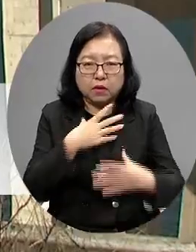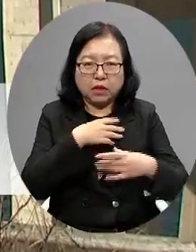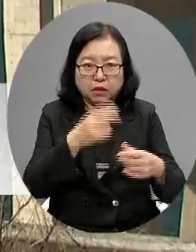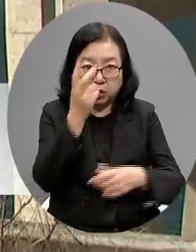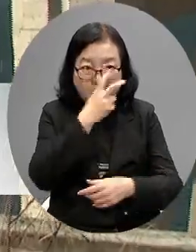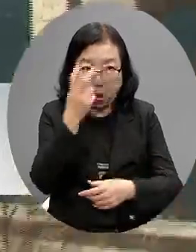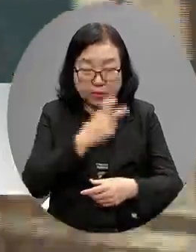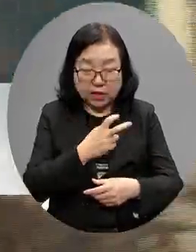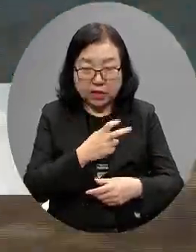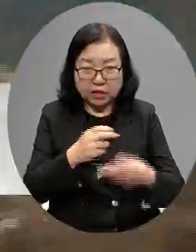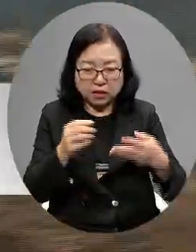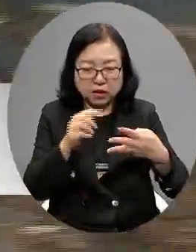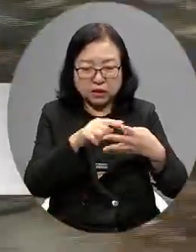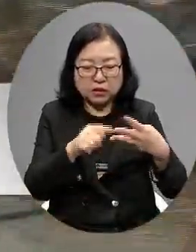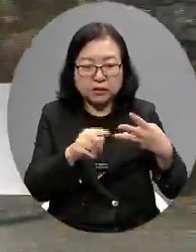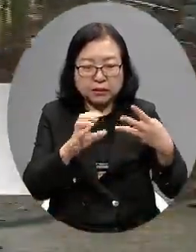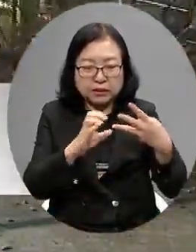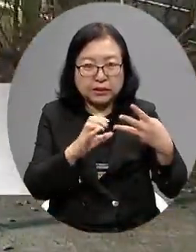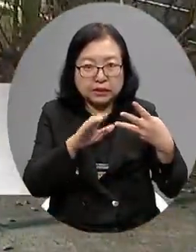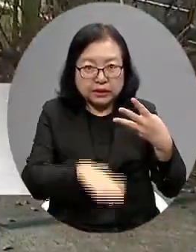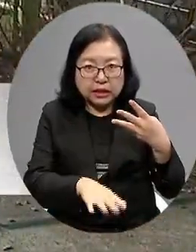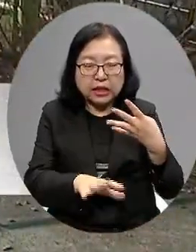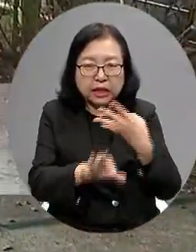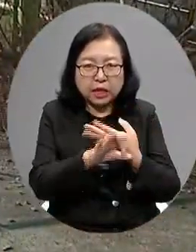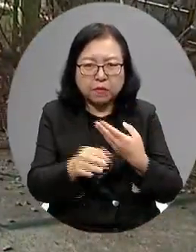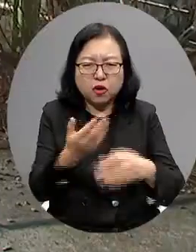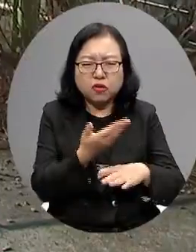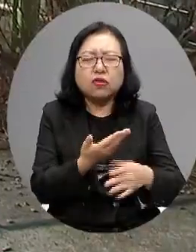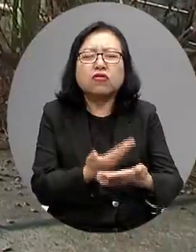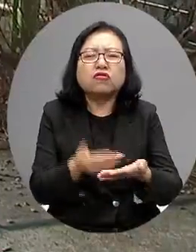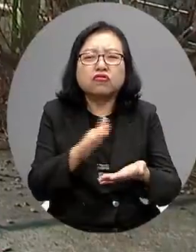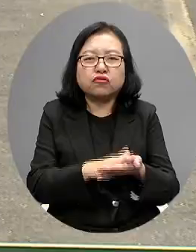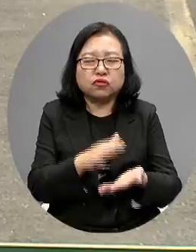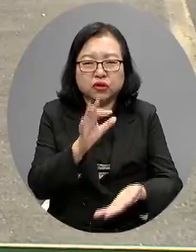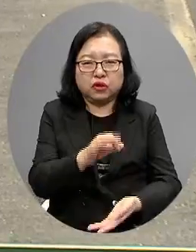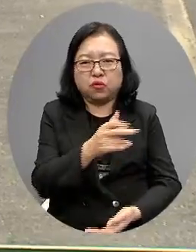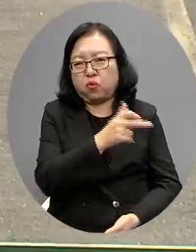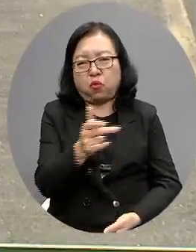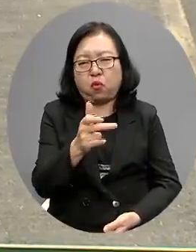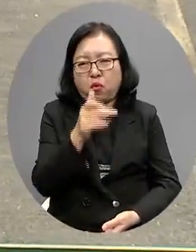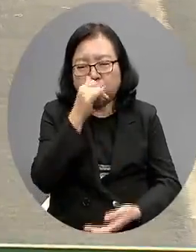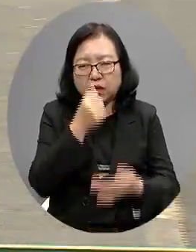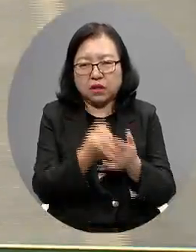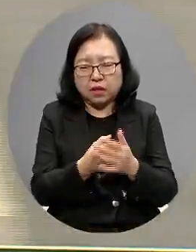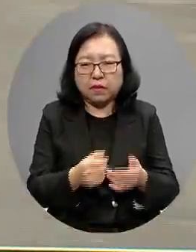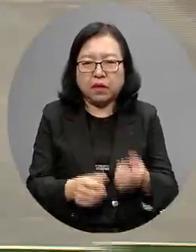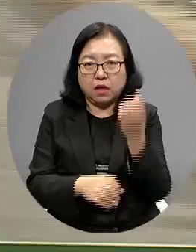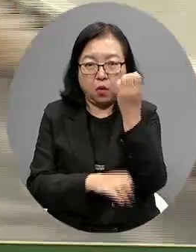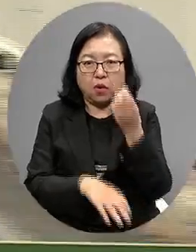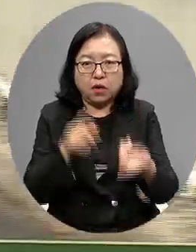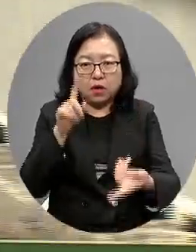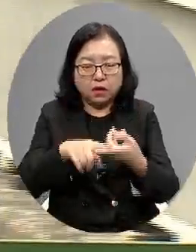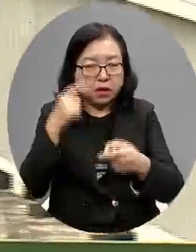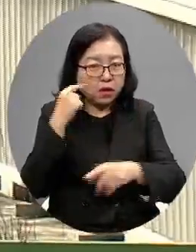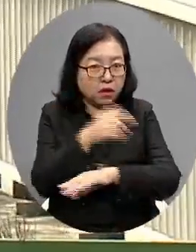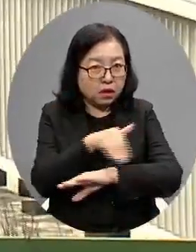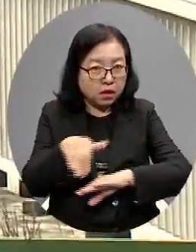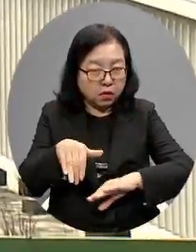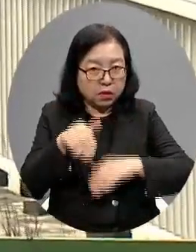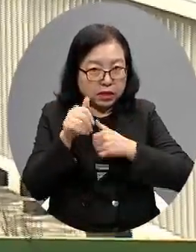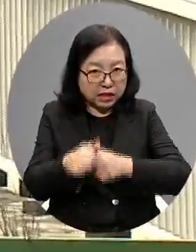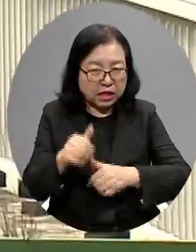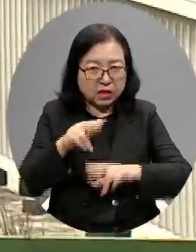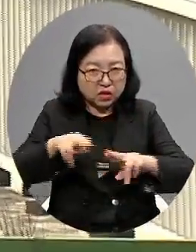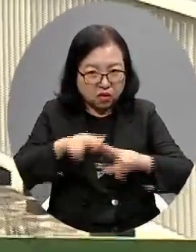시등급 이하가 나온다면 보수보강에 막대한 예산이 필요하다면서 원한 대로 철거를 추진하는게 맞다고